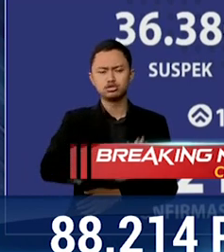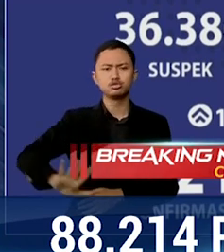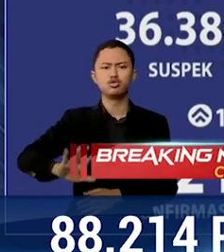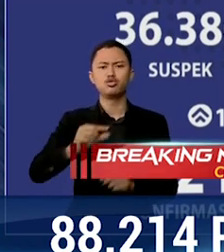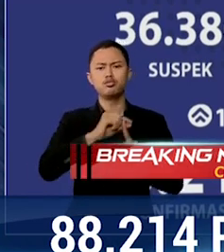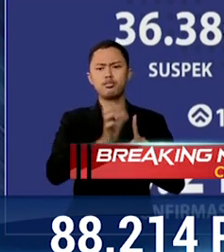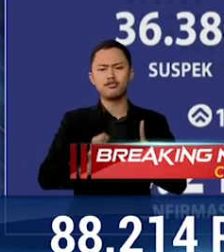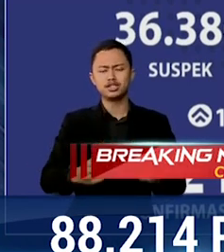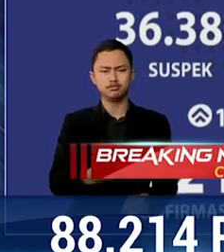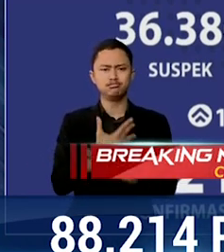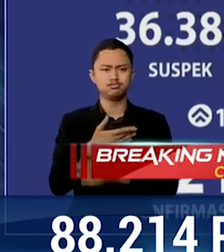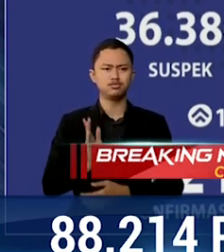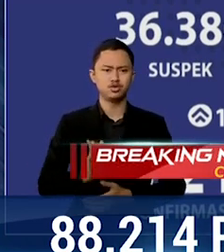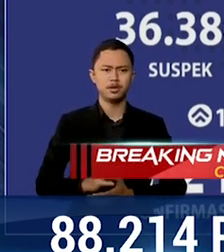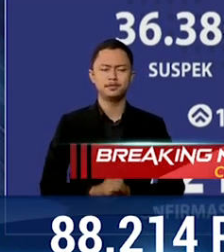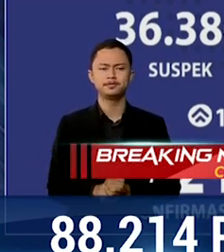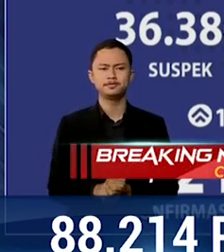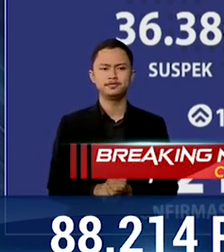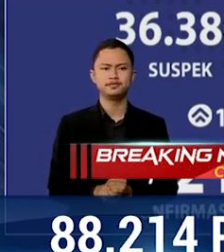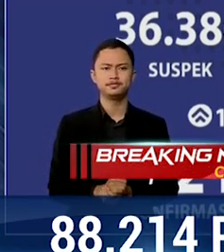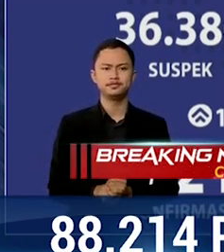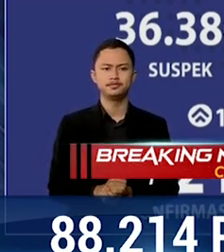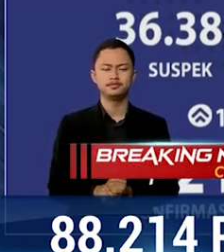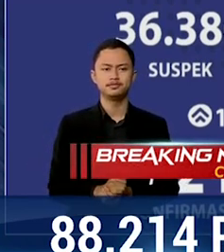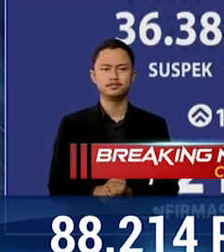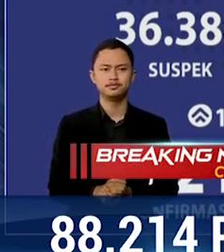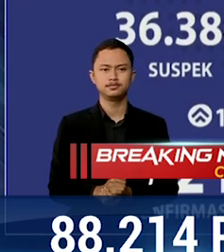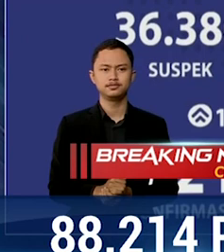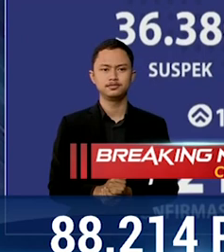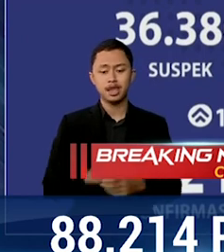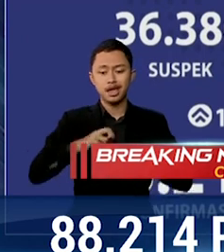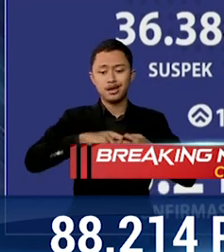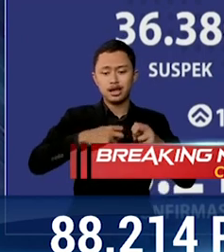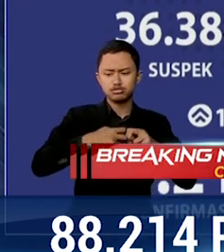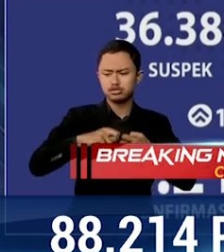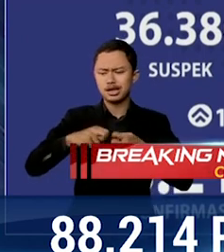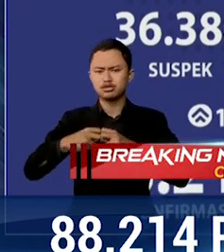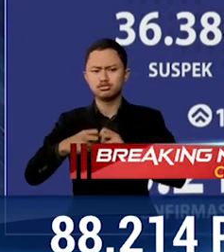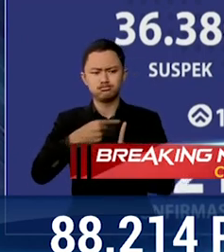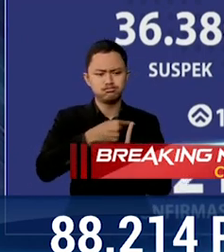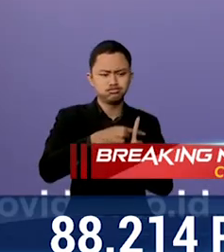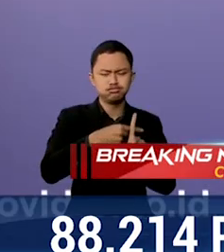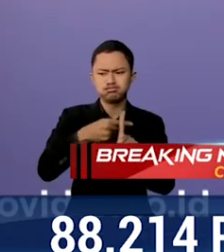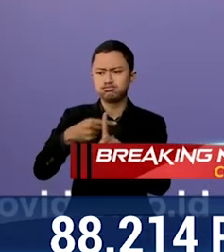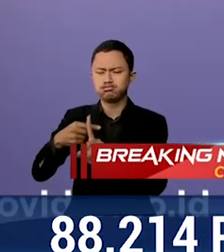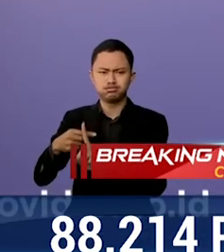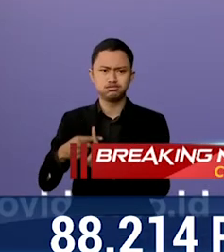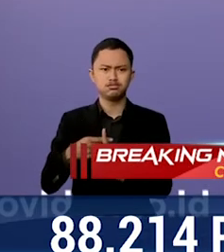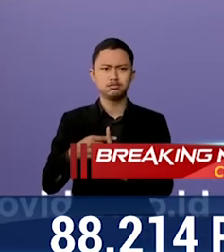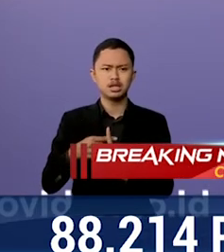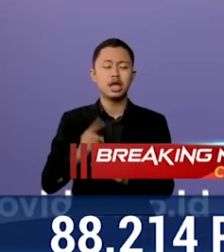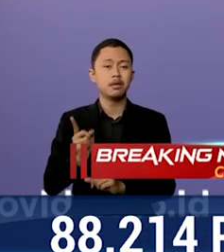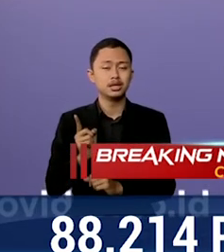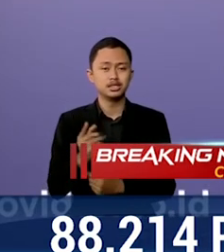provinsi sudah suara gambaran penambahan kasus ini adalah gambaran